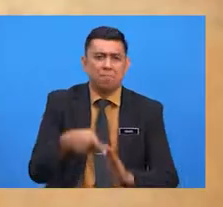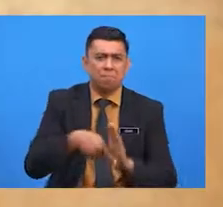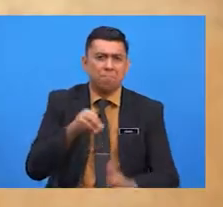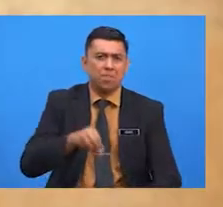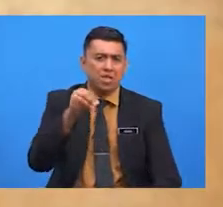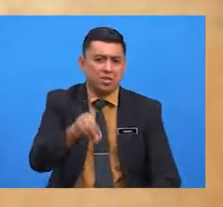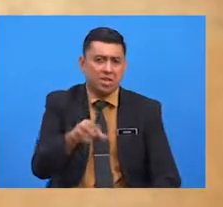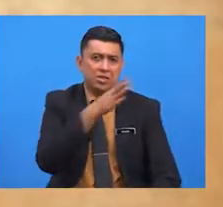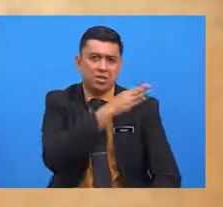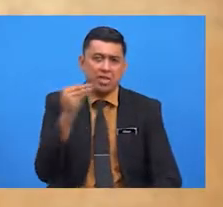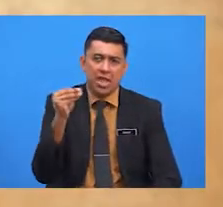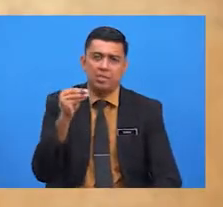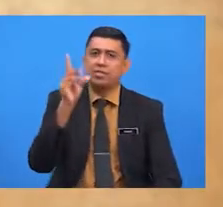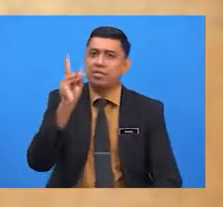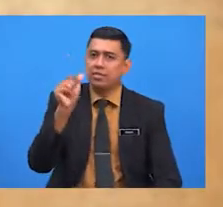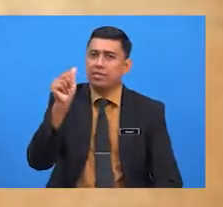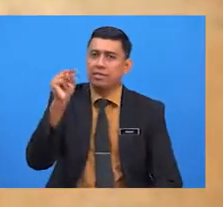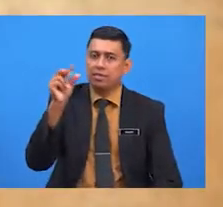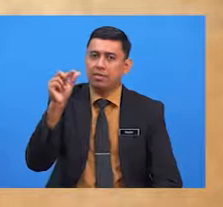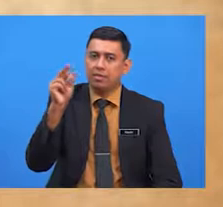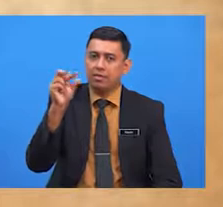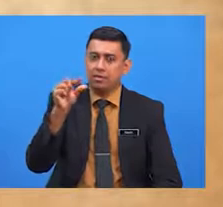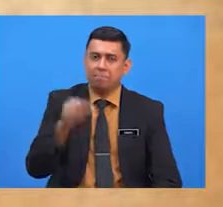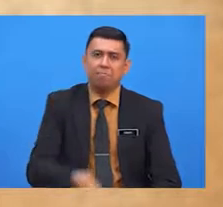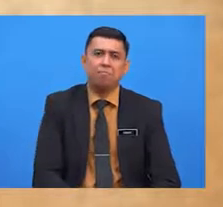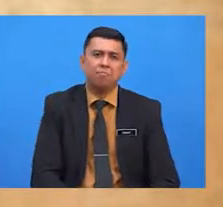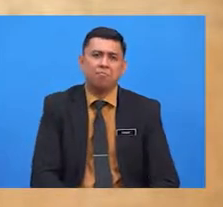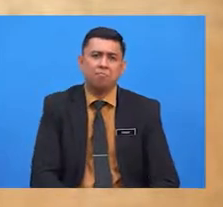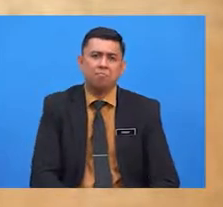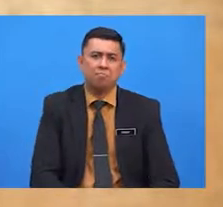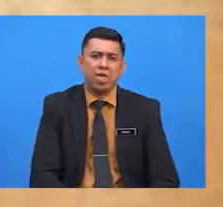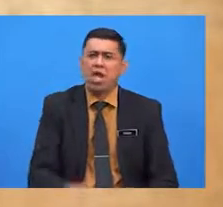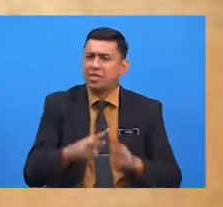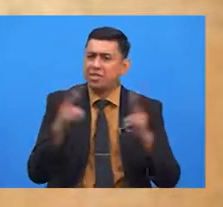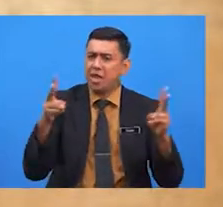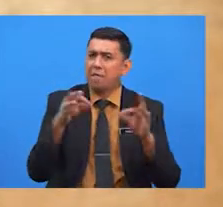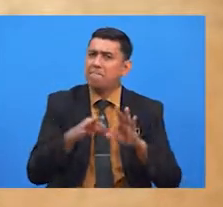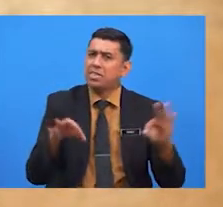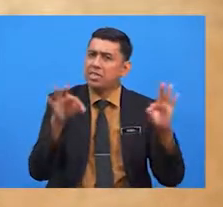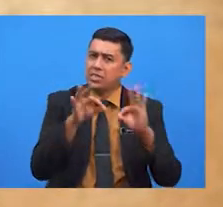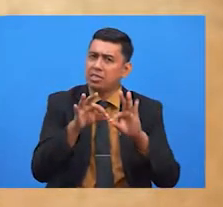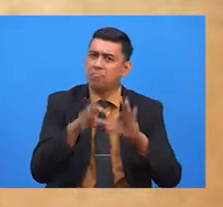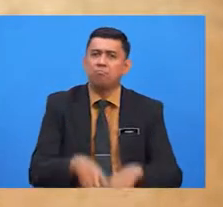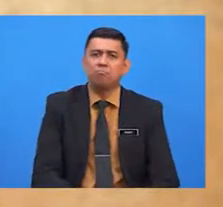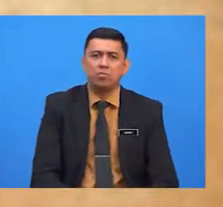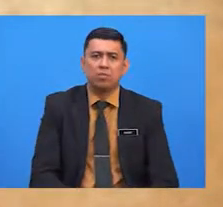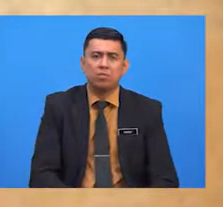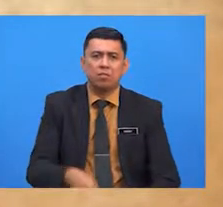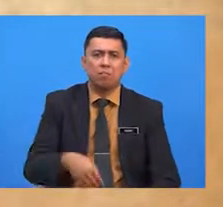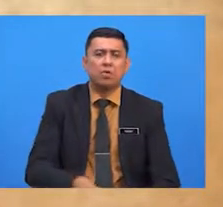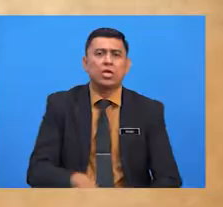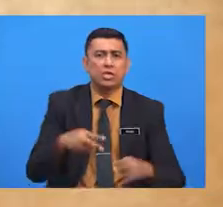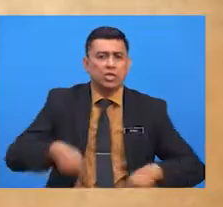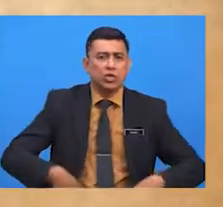dan perdagangan. Pertanian merupakan elemen yang sangat penting dalam kehidupan